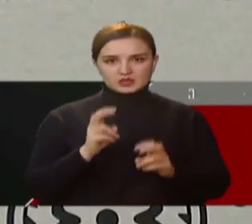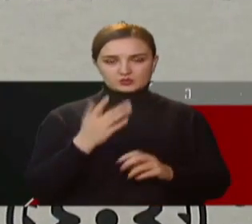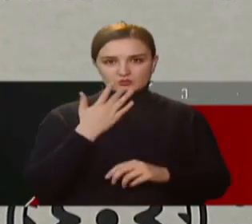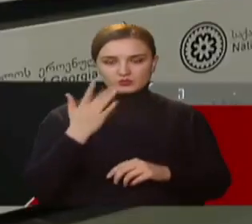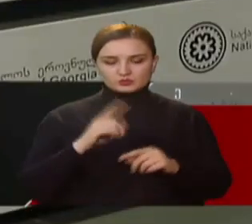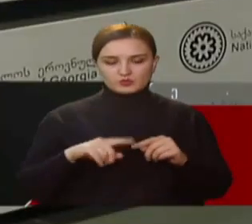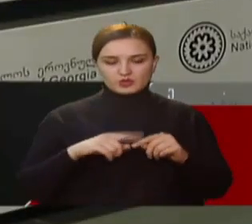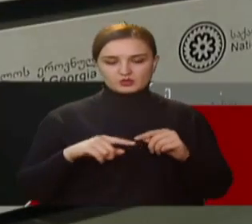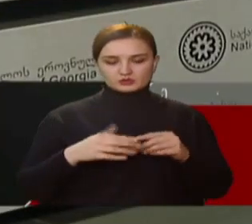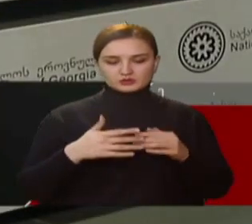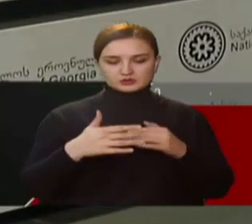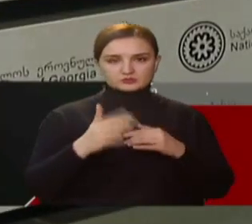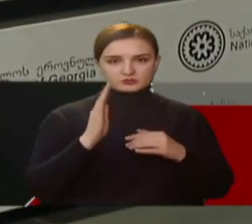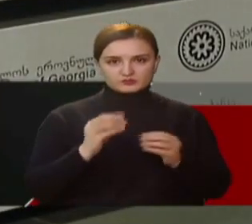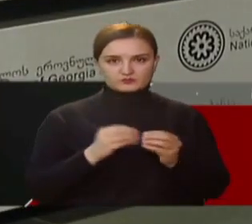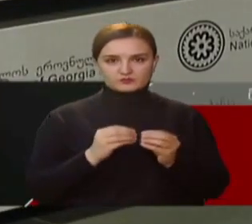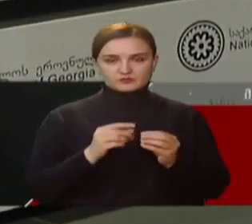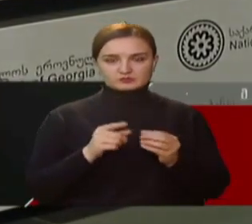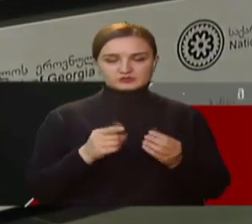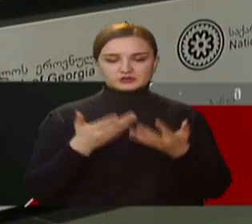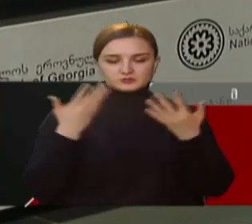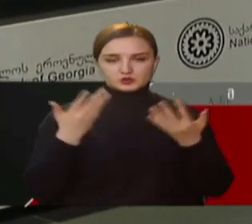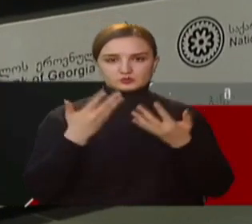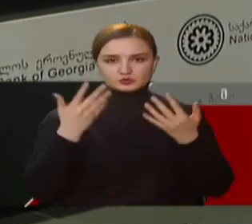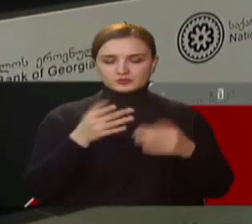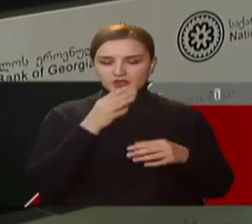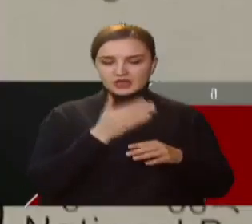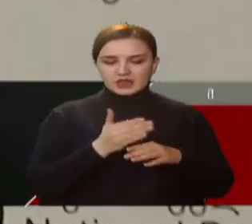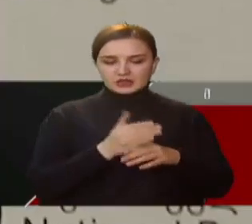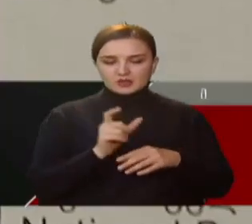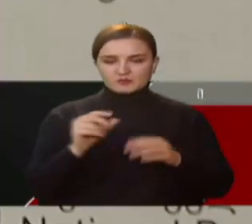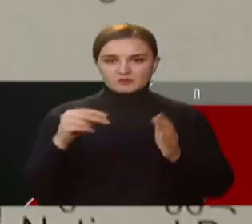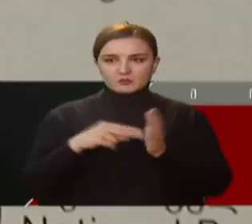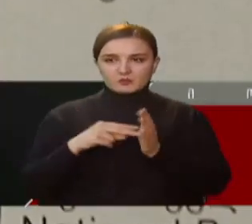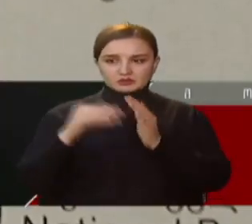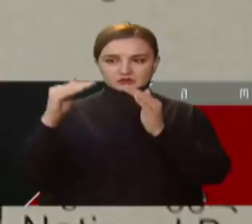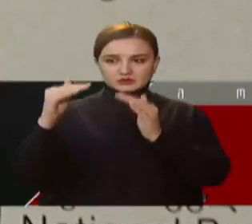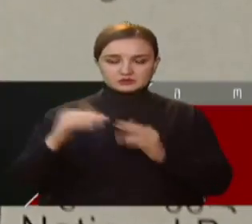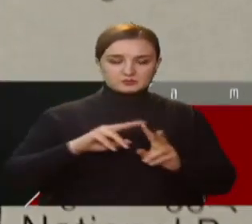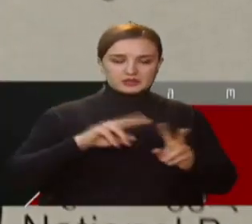უახლოეს მომავალშიც შენარჩუნდება და მისი შერბილება ეტაპობრივად ინფლაციის შემცირების პარალელურად მოხდება.